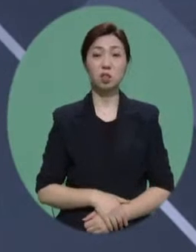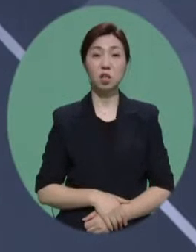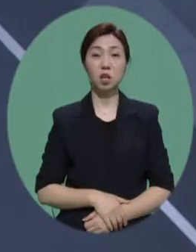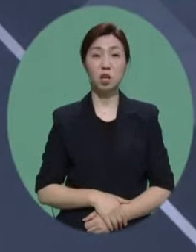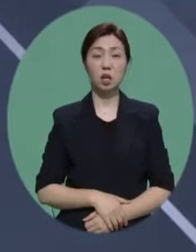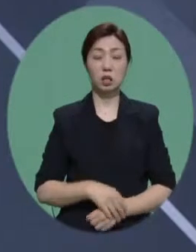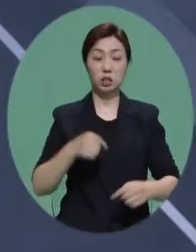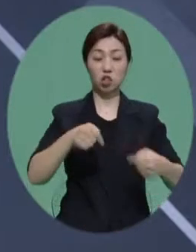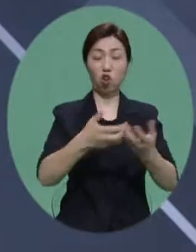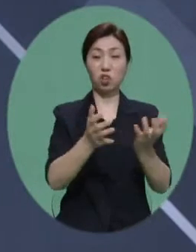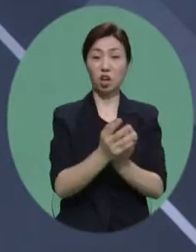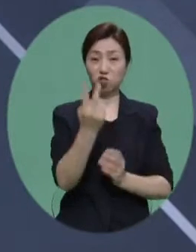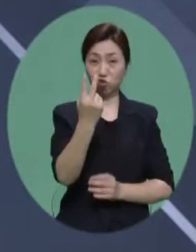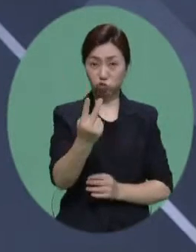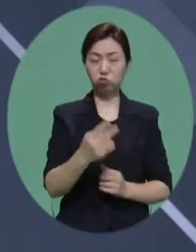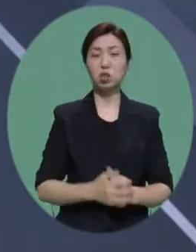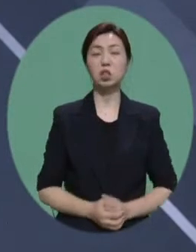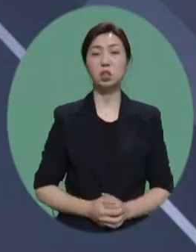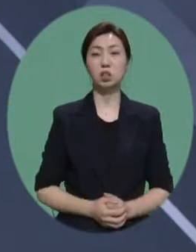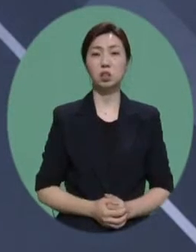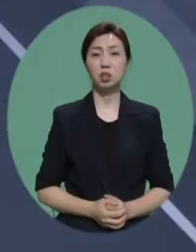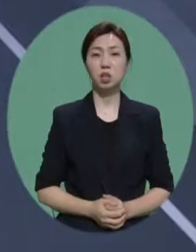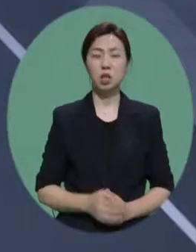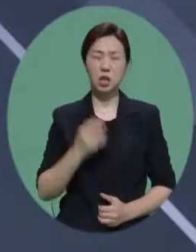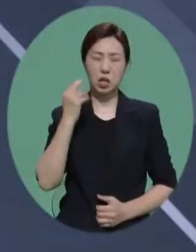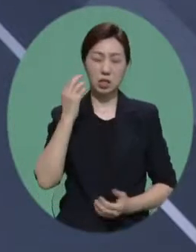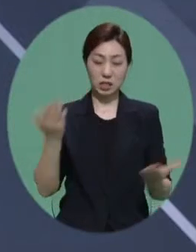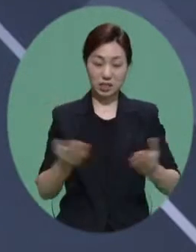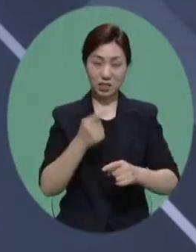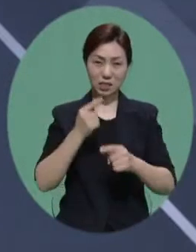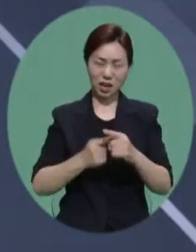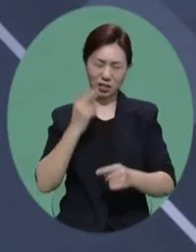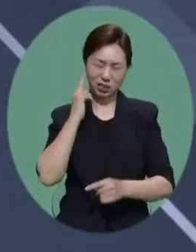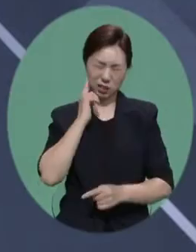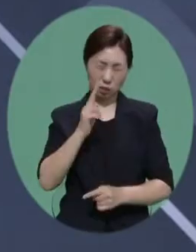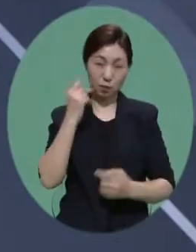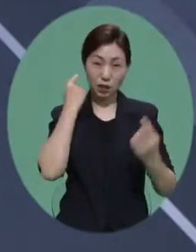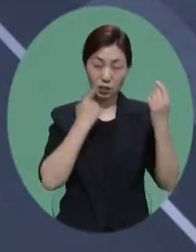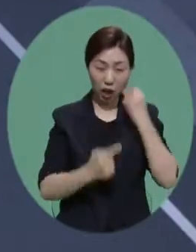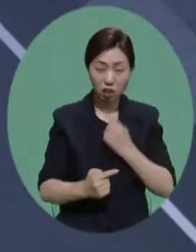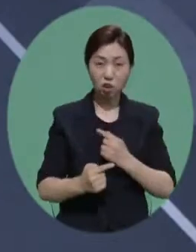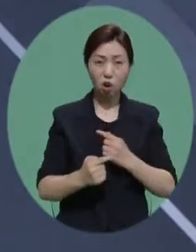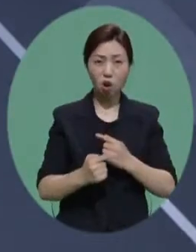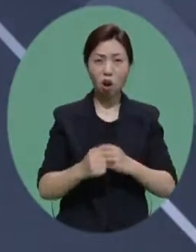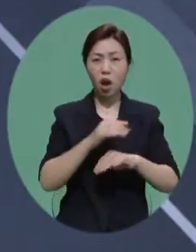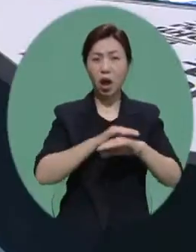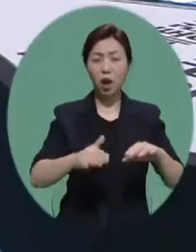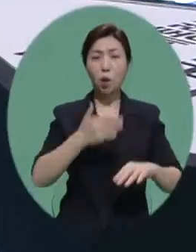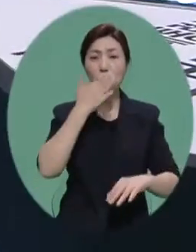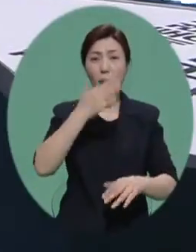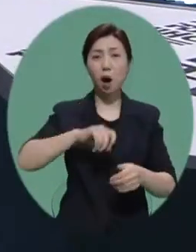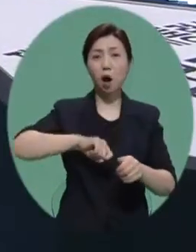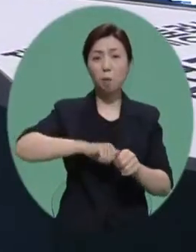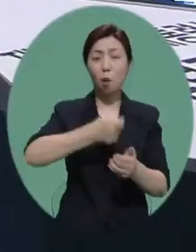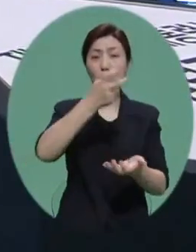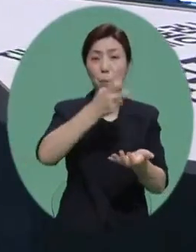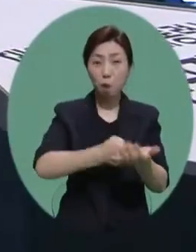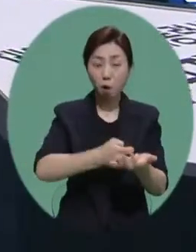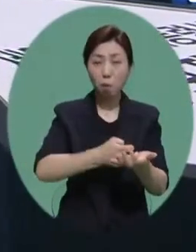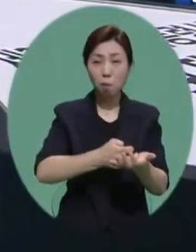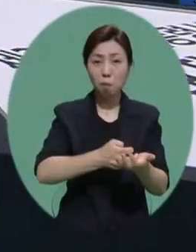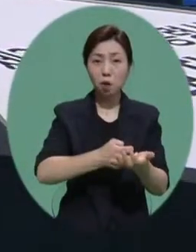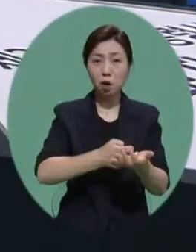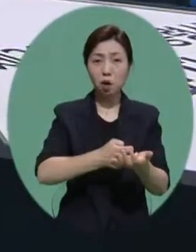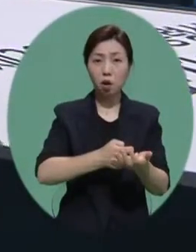중 대제를 제대로 어마 글 수 있는 법안 1 처리 안하고 아무것도 잘못한 건 없다 어 이렇게 이제 말씀하고